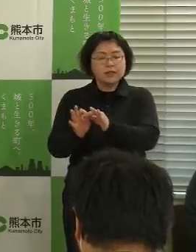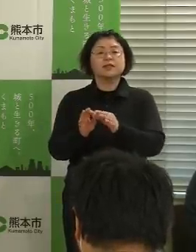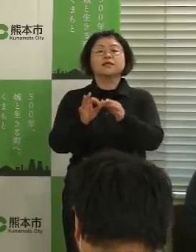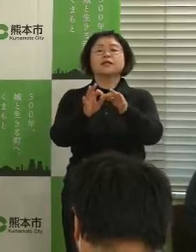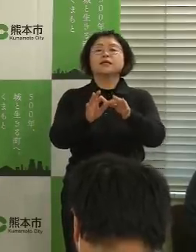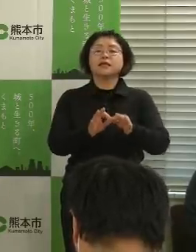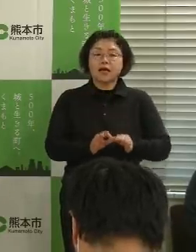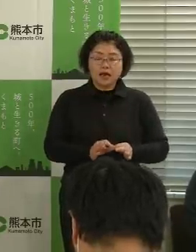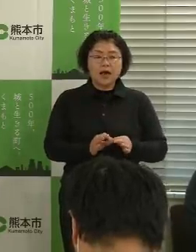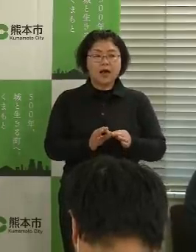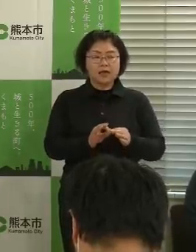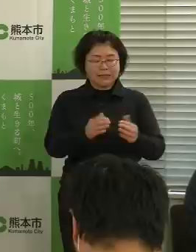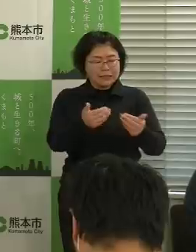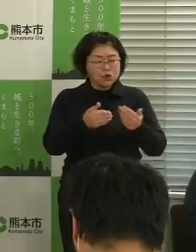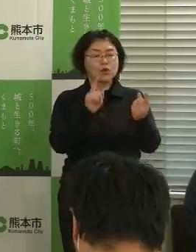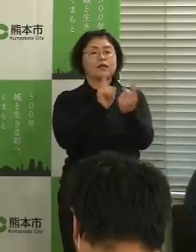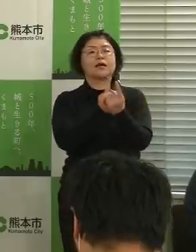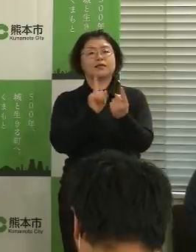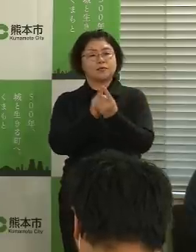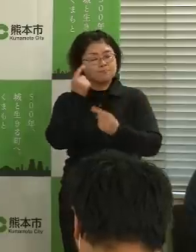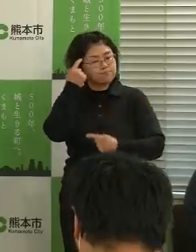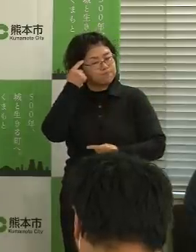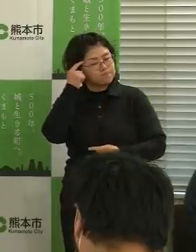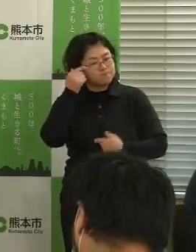続き必要な対策を講じてまいります。